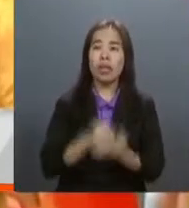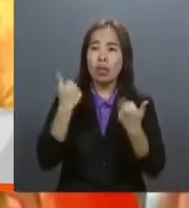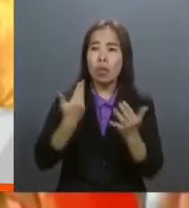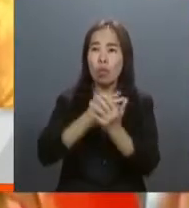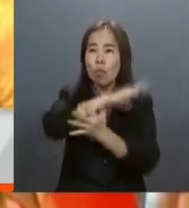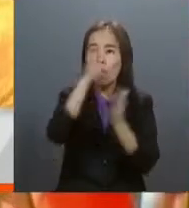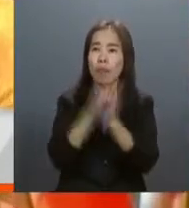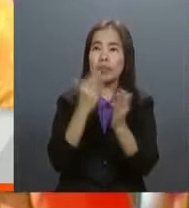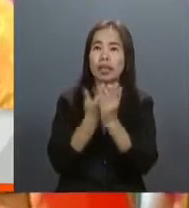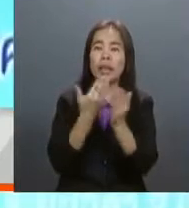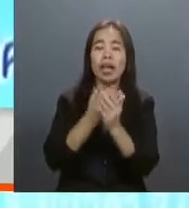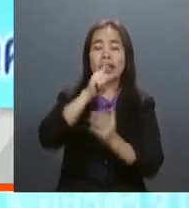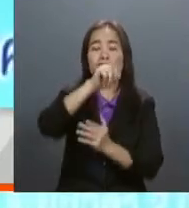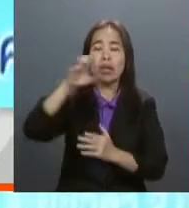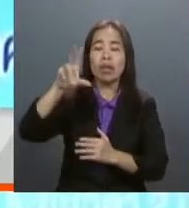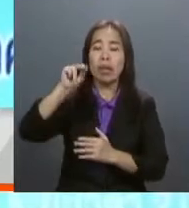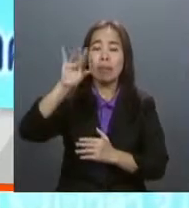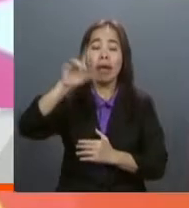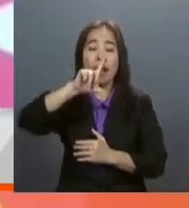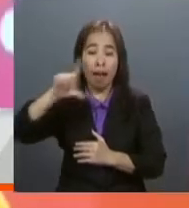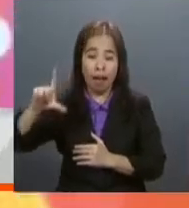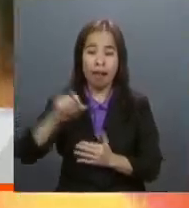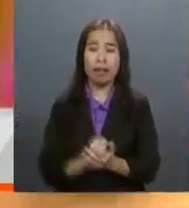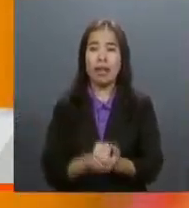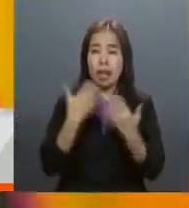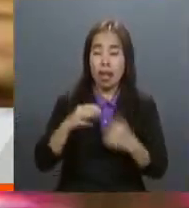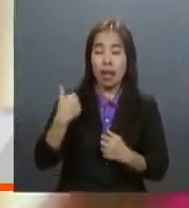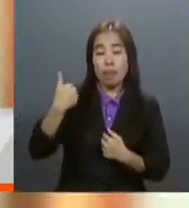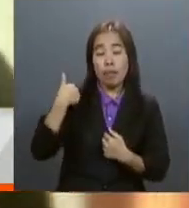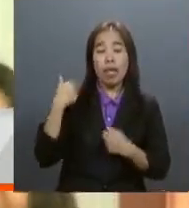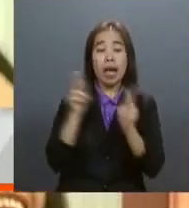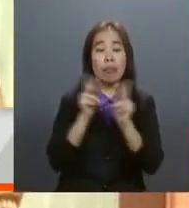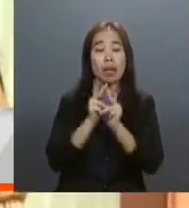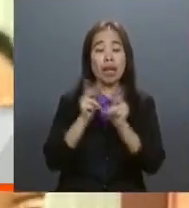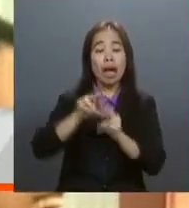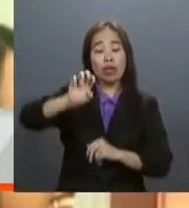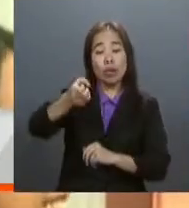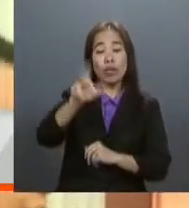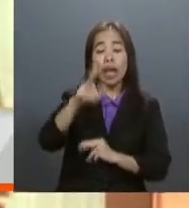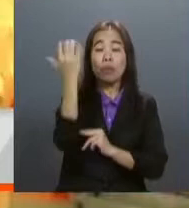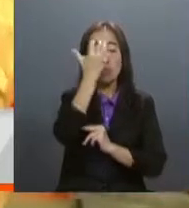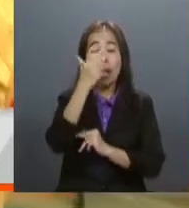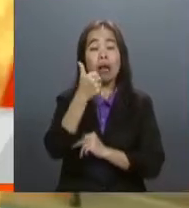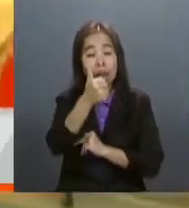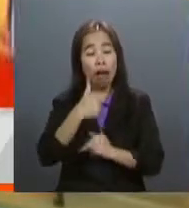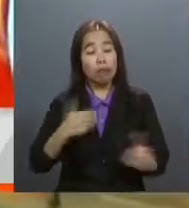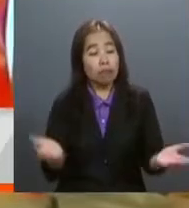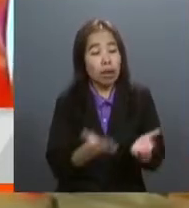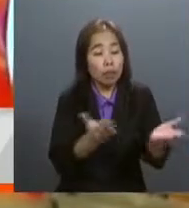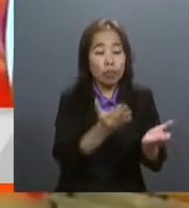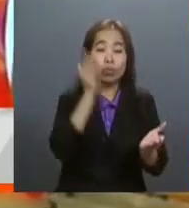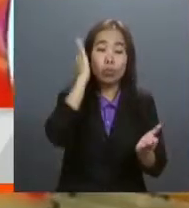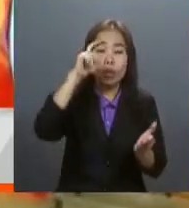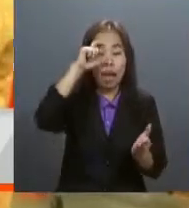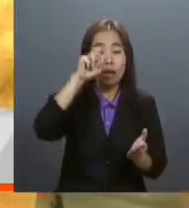น138ล้านบาทและผู้บริหารสถานีโทรทัศน์ช่อง3ยืนยันสนับสนุนการทำงานของนายสรยุทธ์ต่อ